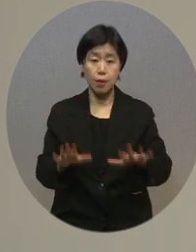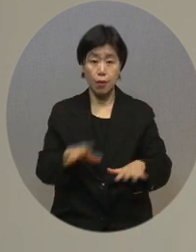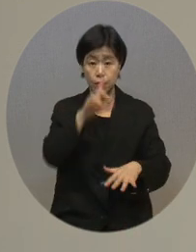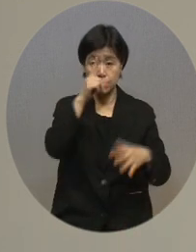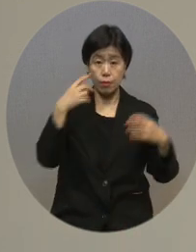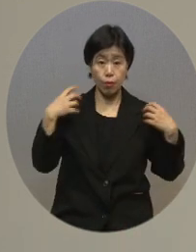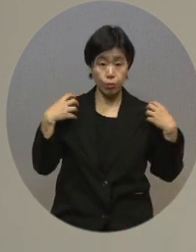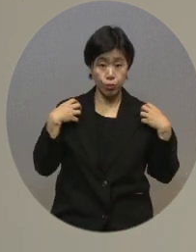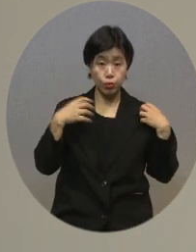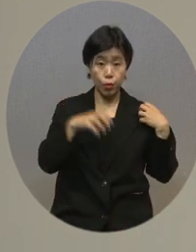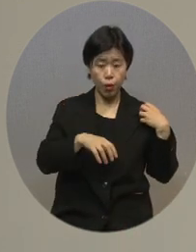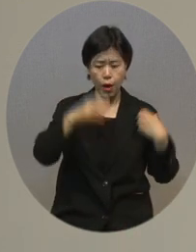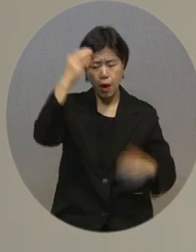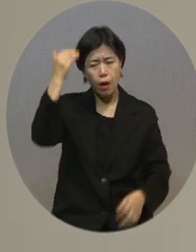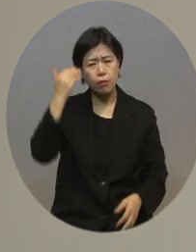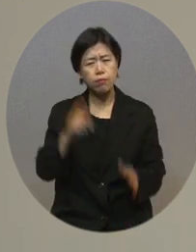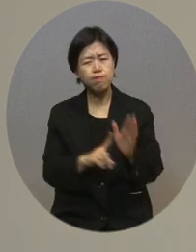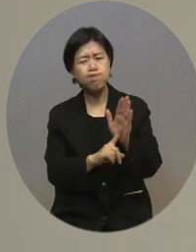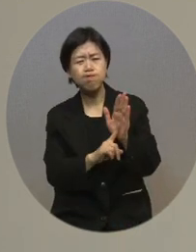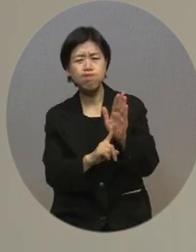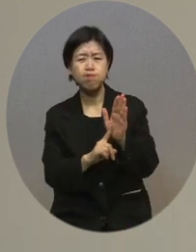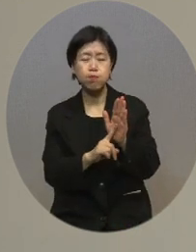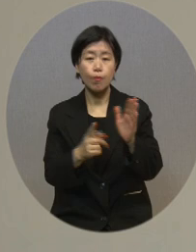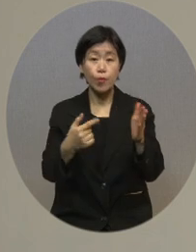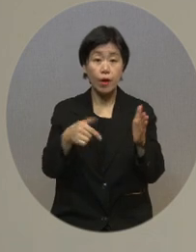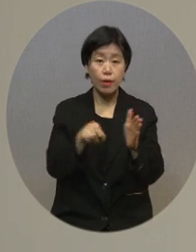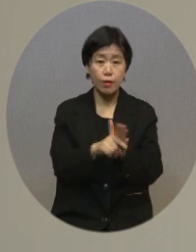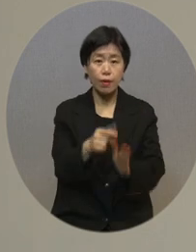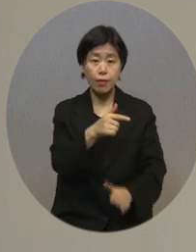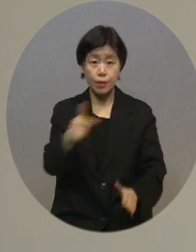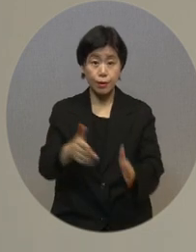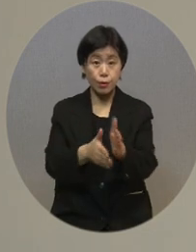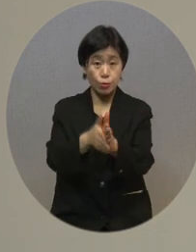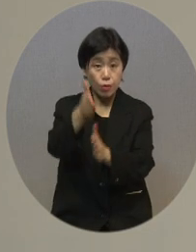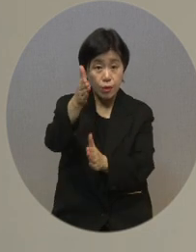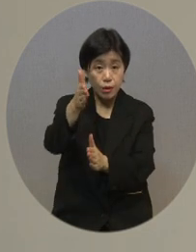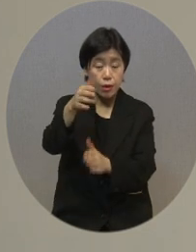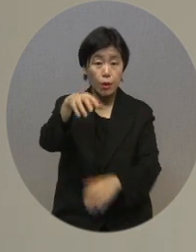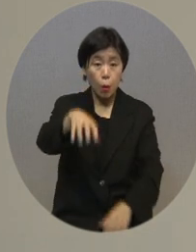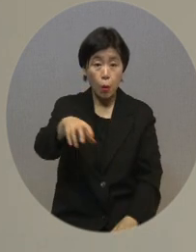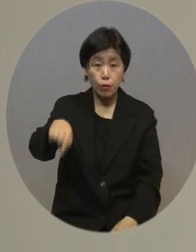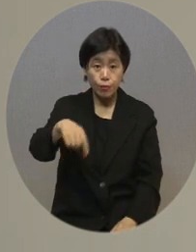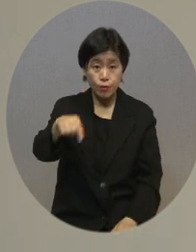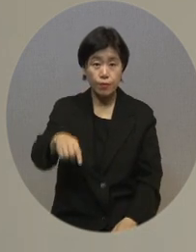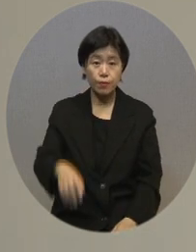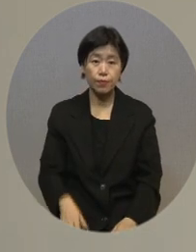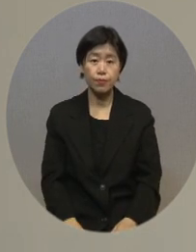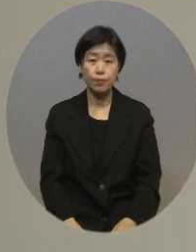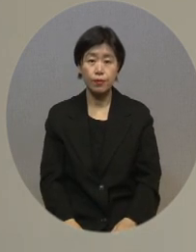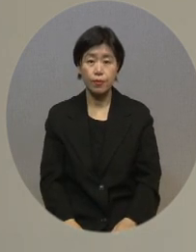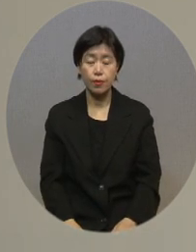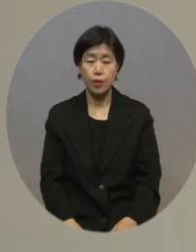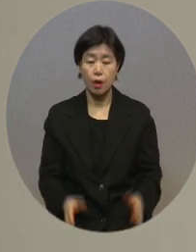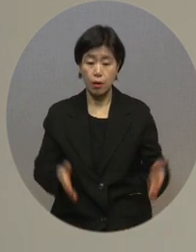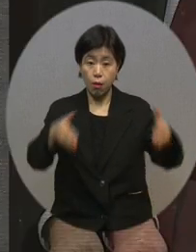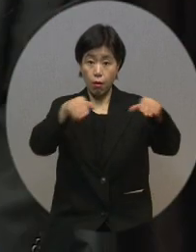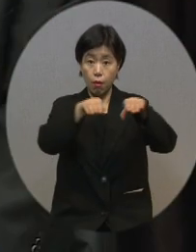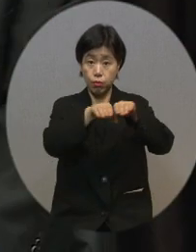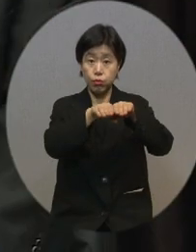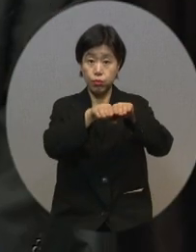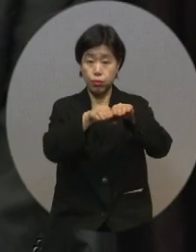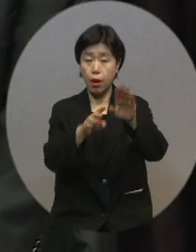행안부에서 한국을 알리기 위해서 대도시 중심구 중에 이렇게 전광판을 자유롭게 붙일 수